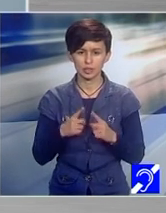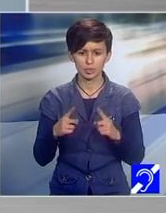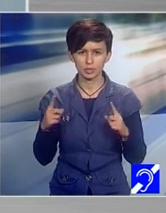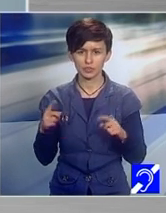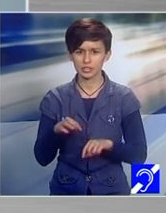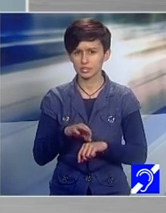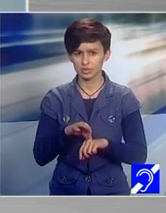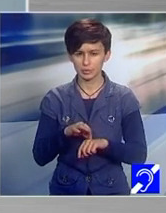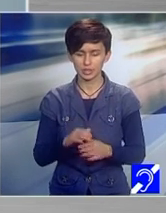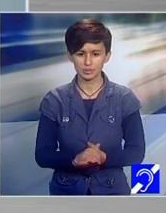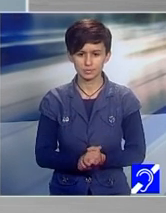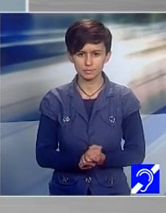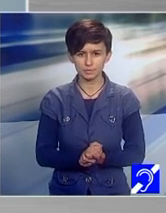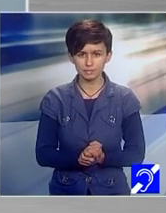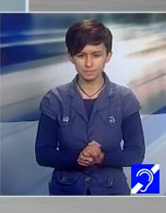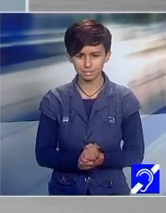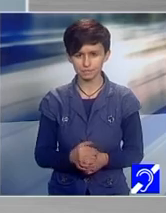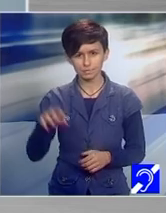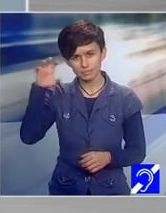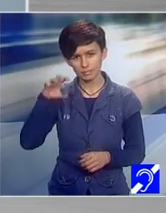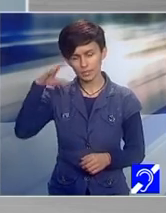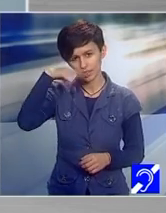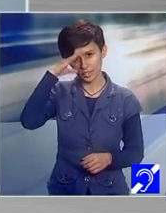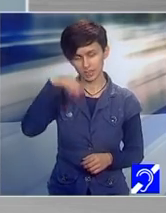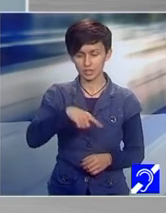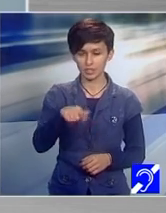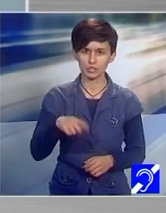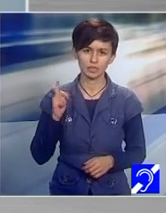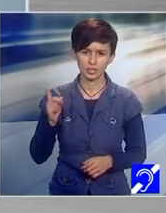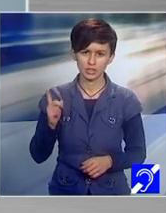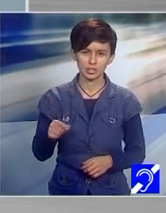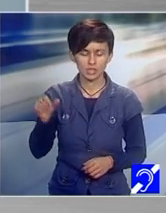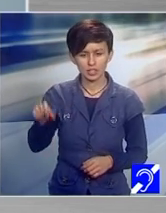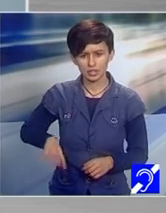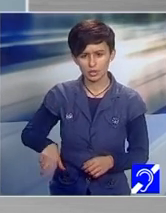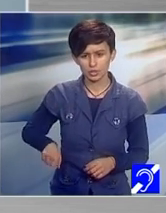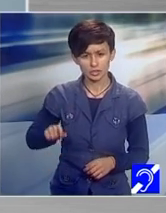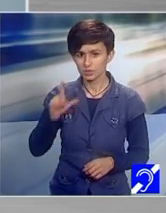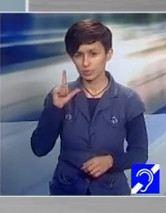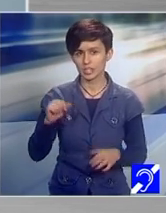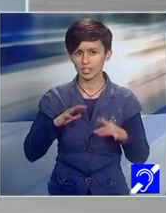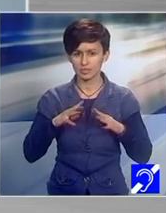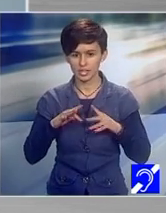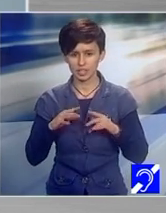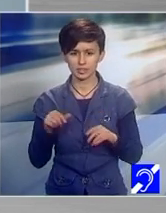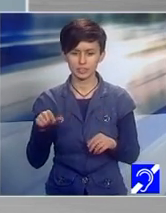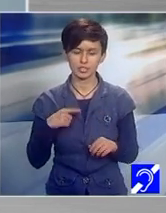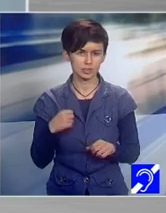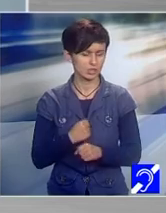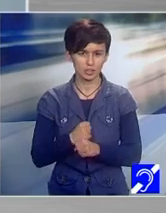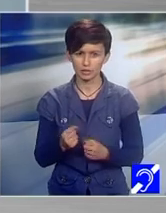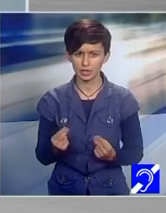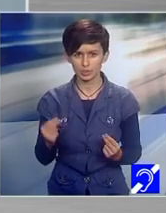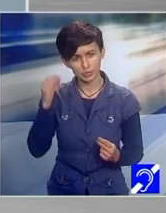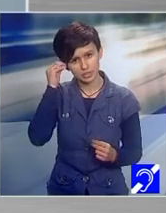Molnar. Tot astăzi, la Transilvania la zi, vă atenționăm că hoții nu pleacă în vacanță și sunt din ce în ce mai